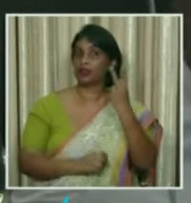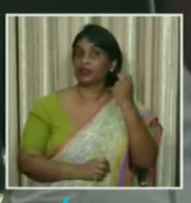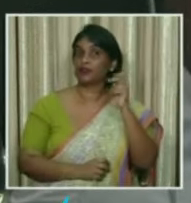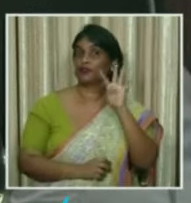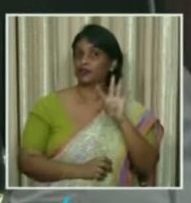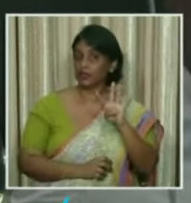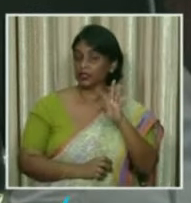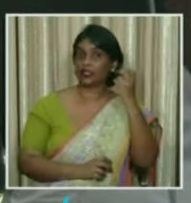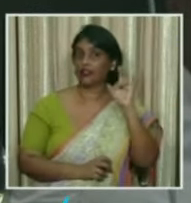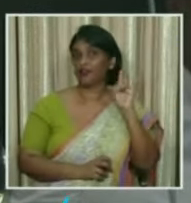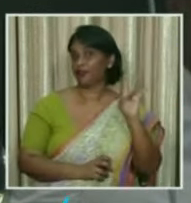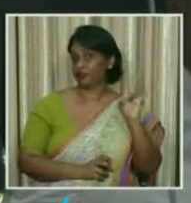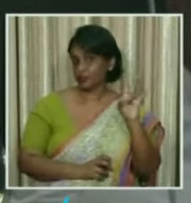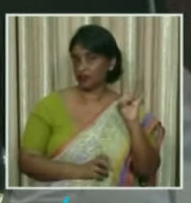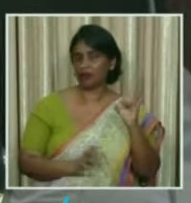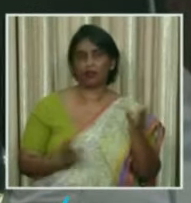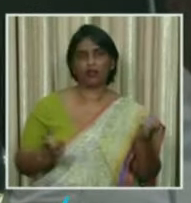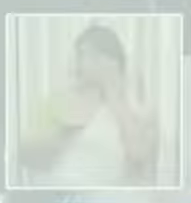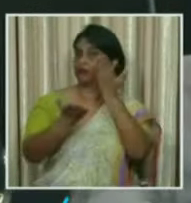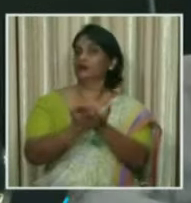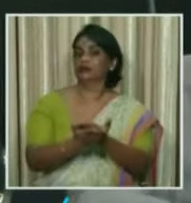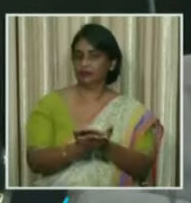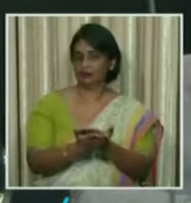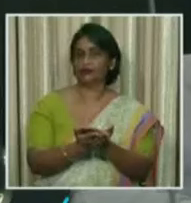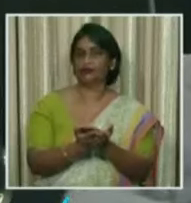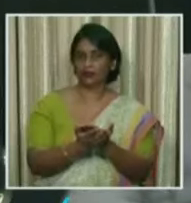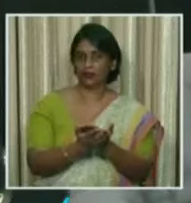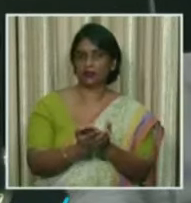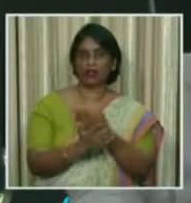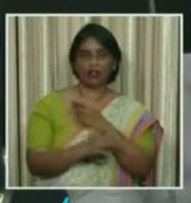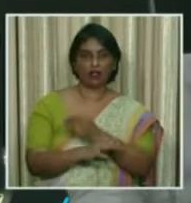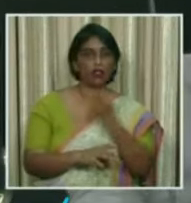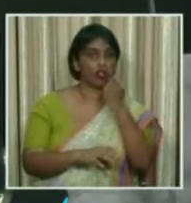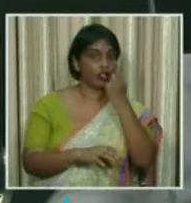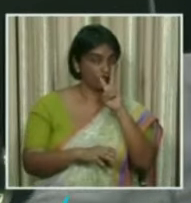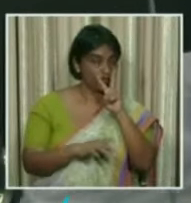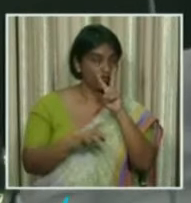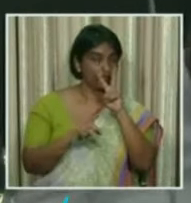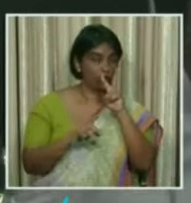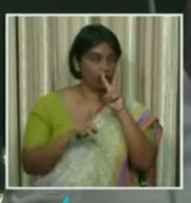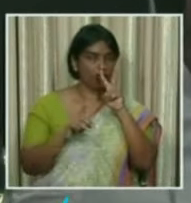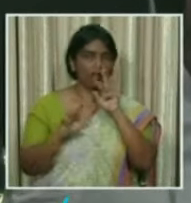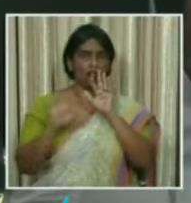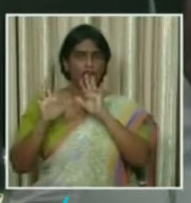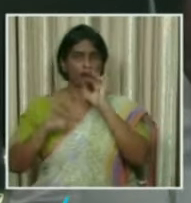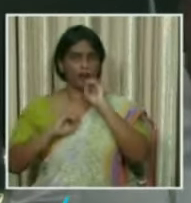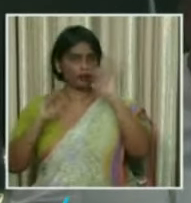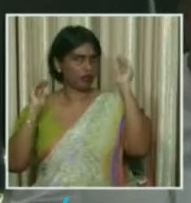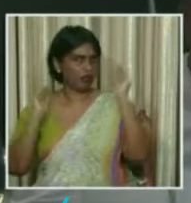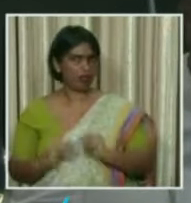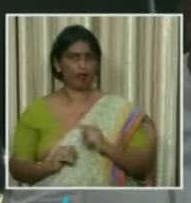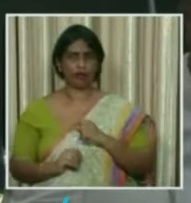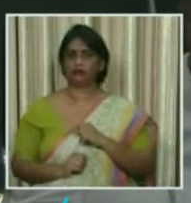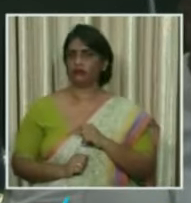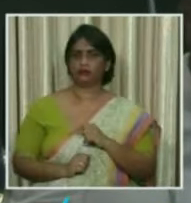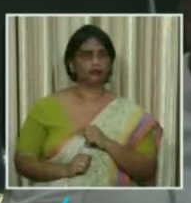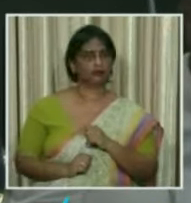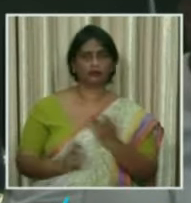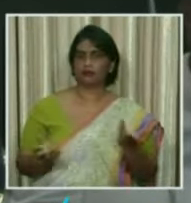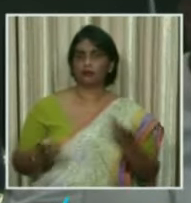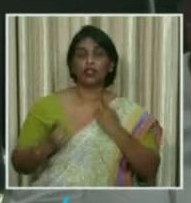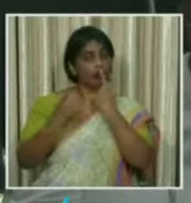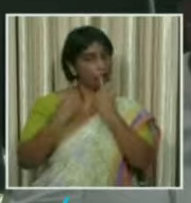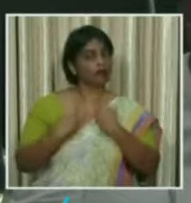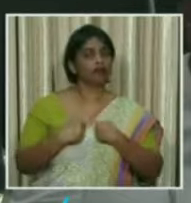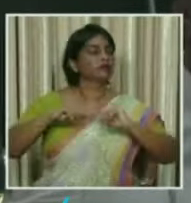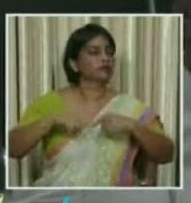2024ටයි 2025ටයි. මොකද 9%ක් කියන්නේ? ඒතොර ඒක 12 ඉඳලා 9%ට අඩු කරලා තියෙනවා නම් ගරු කතානායකතුමා අපිට මෙතන දැනුවත් කරන්න. ඒකට